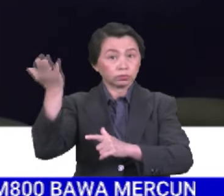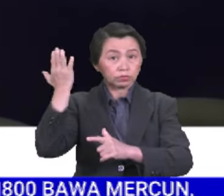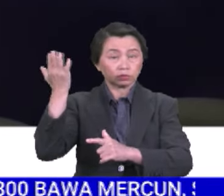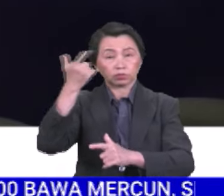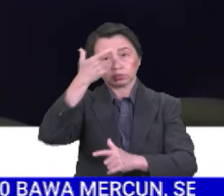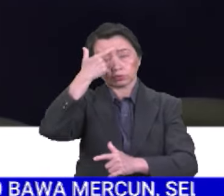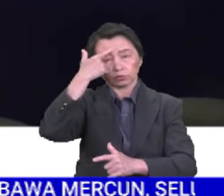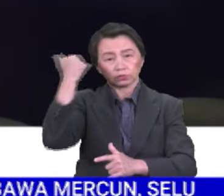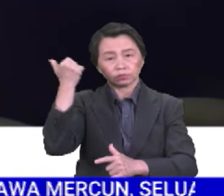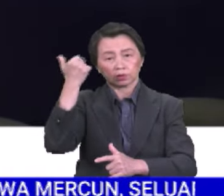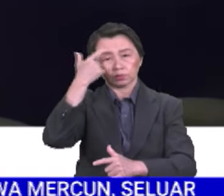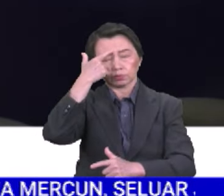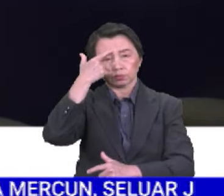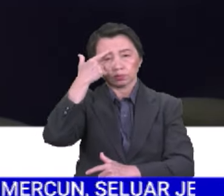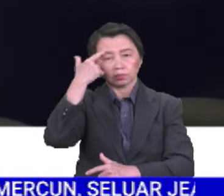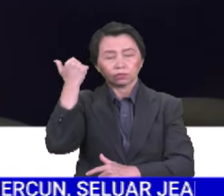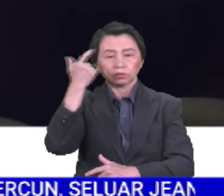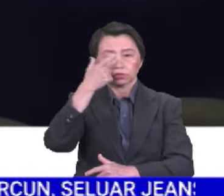of